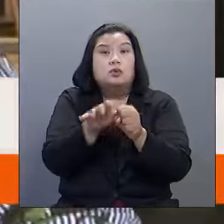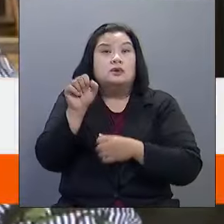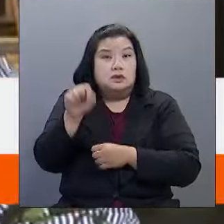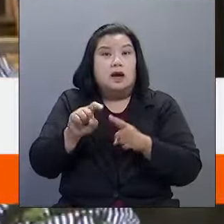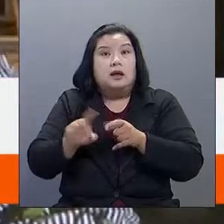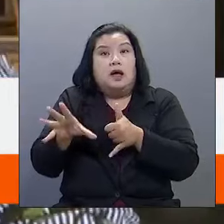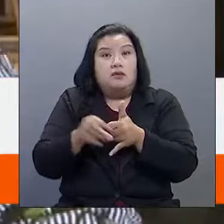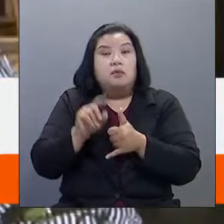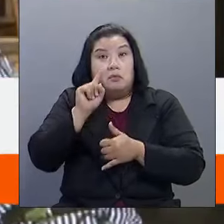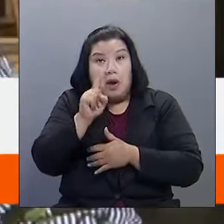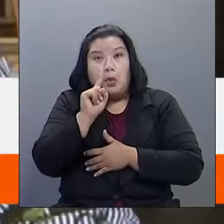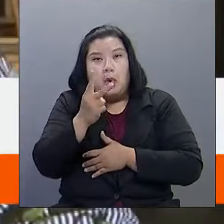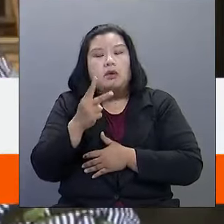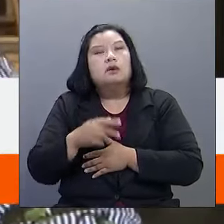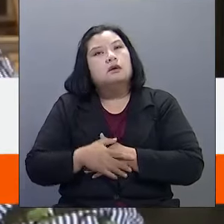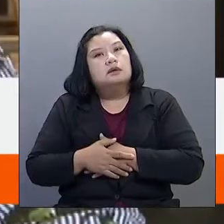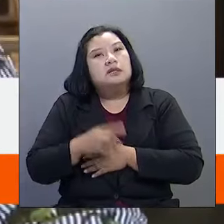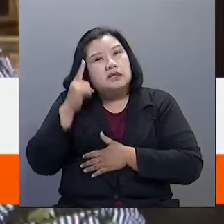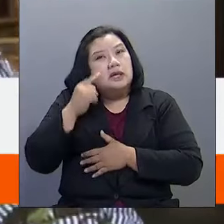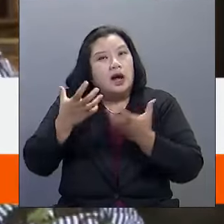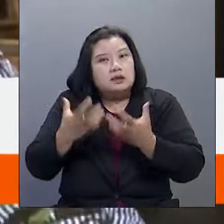ที่จะติดใหม่ซ้ำได้แต่มัน